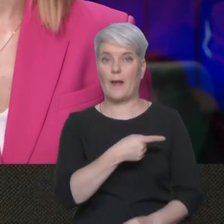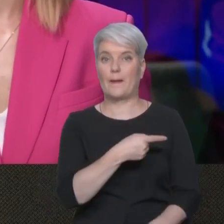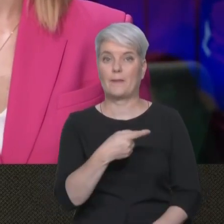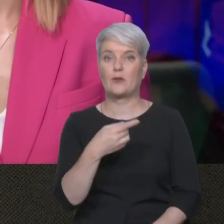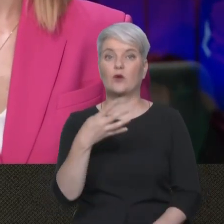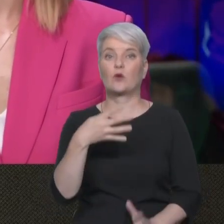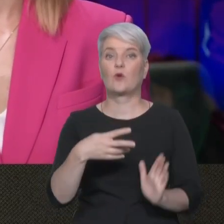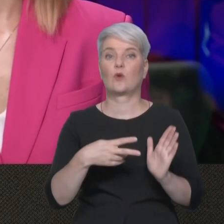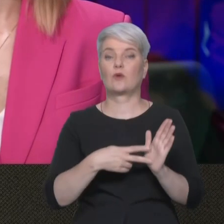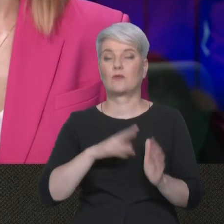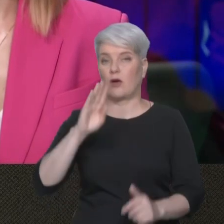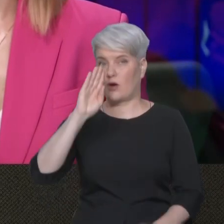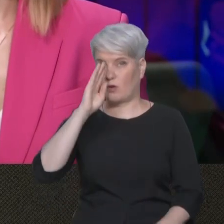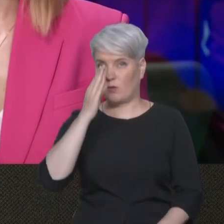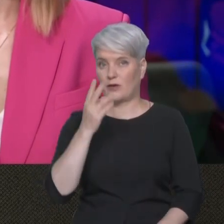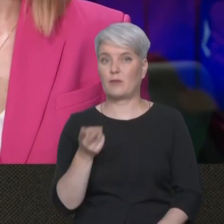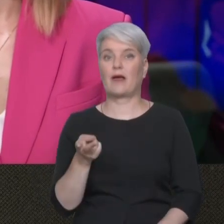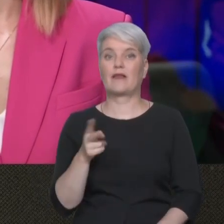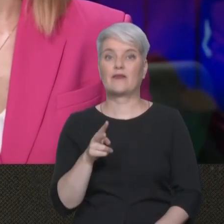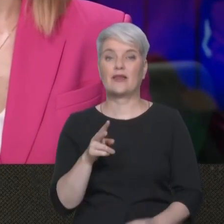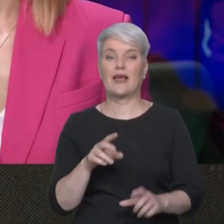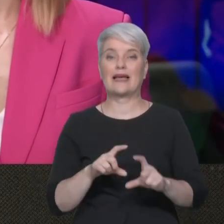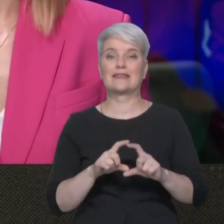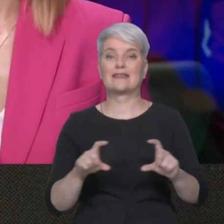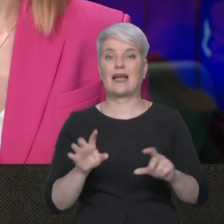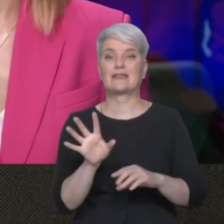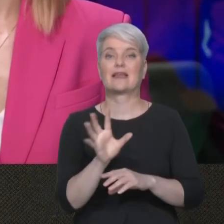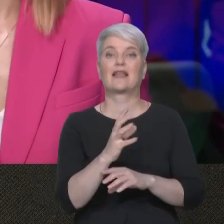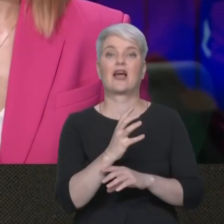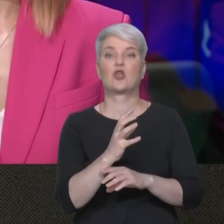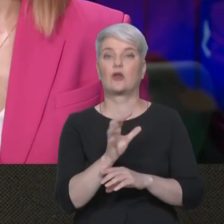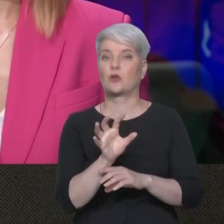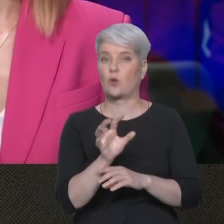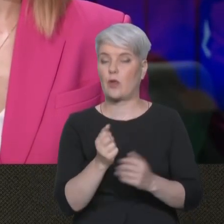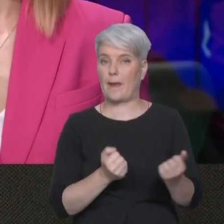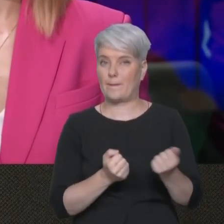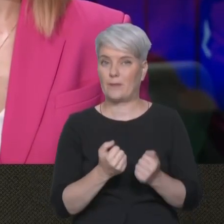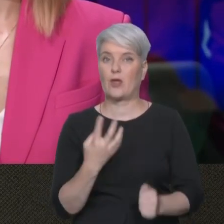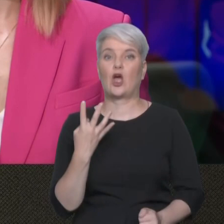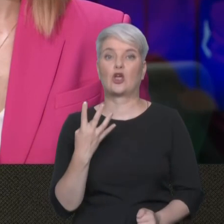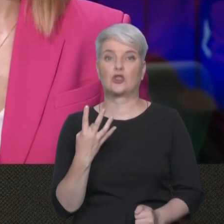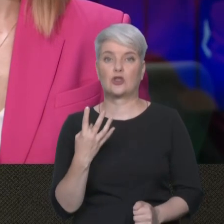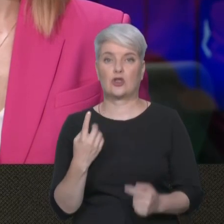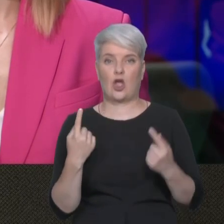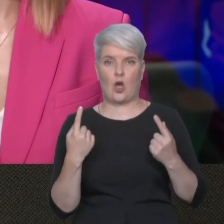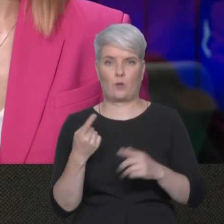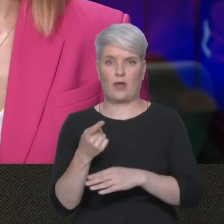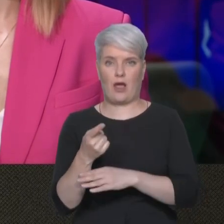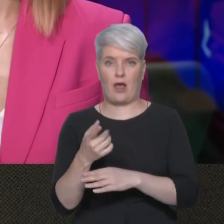окупантів, 2 станції радіоелектронної боротьби, 4 крупнокаліберні гармати і дуже